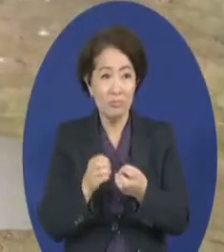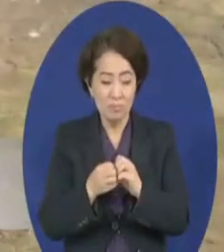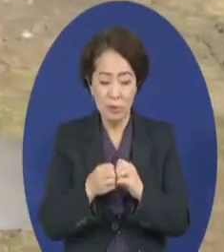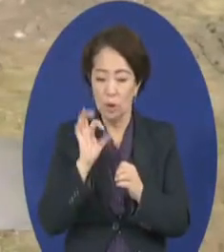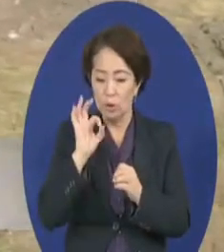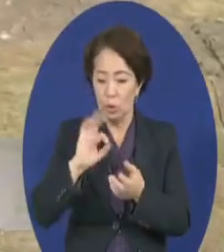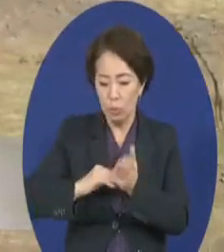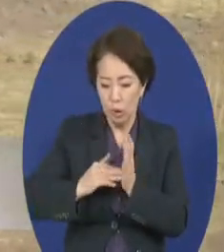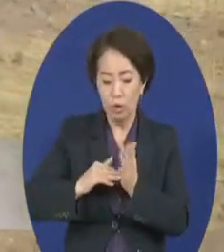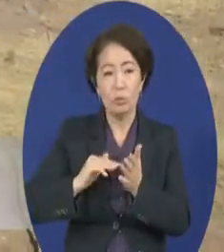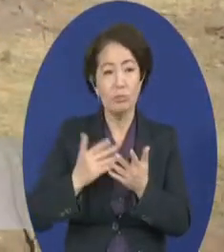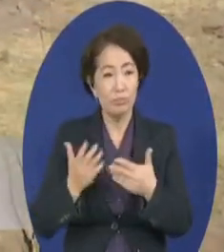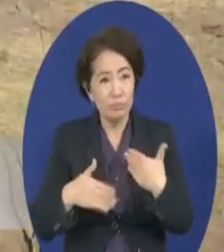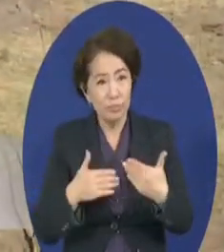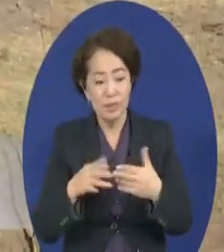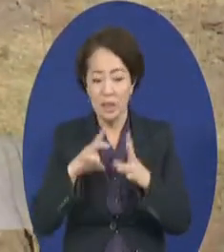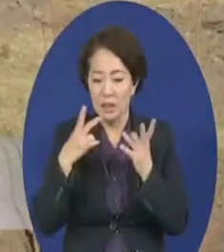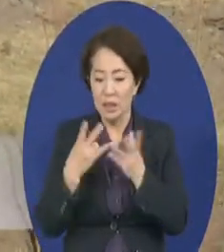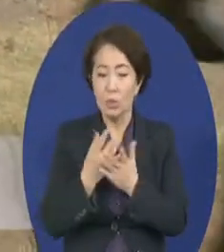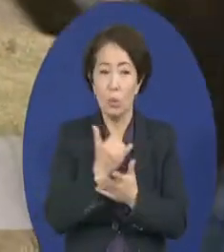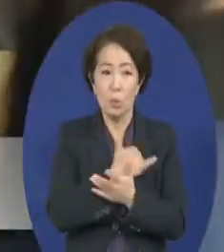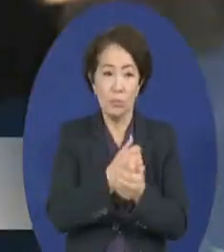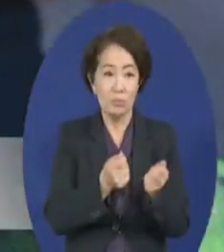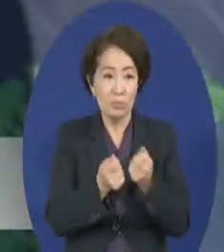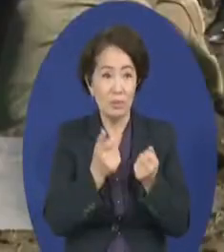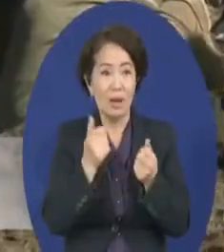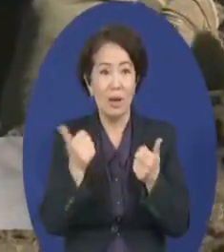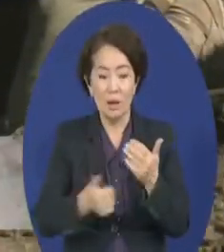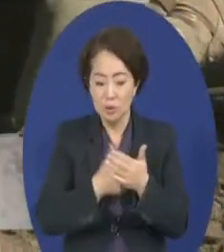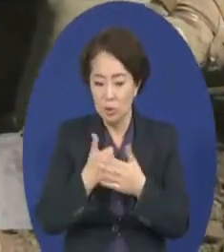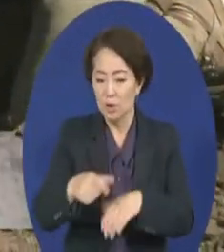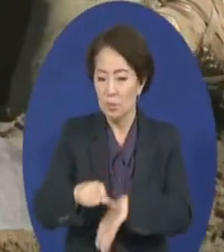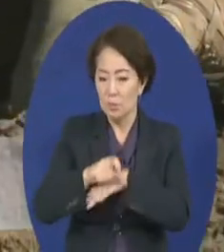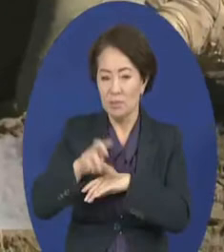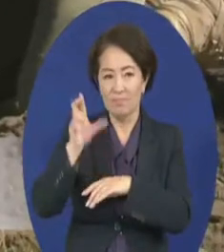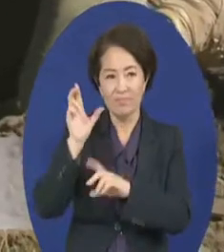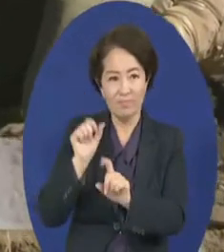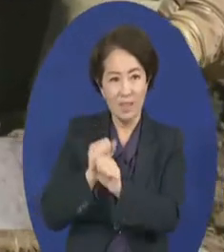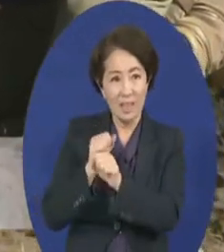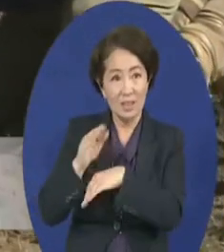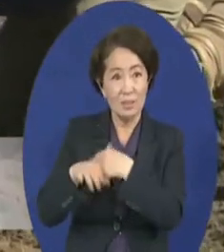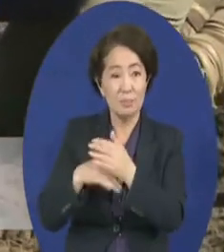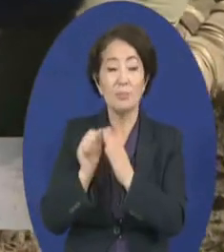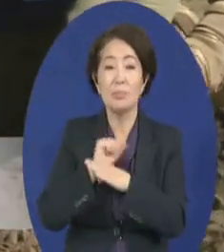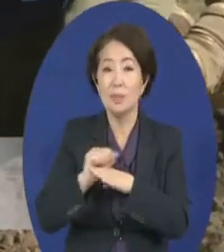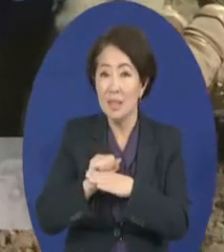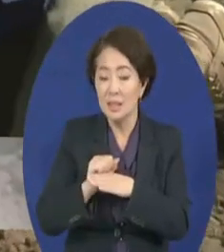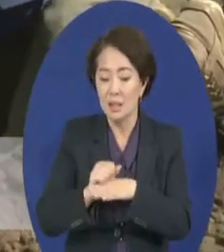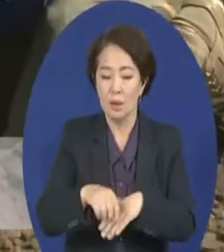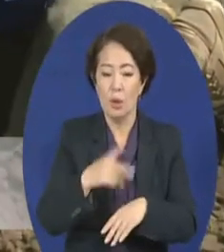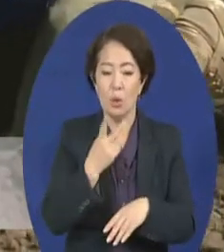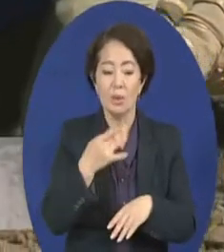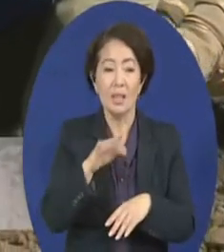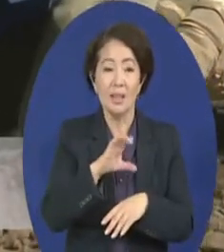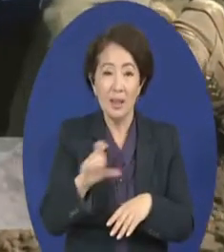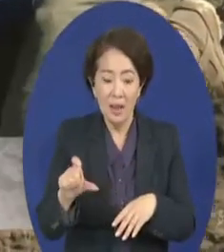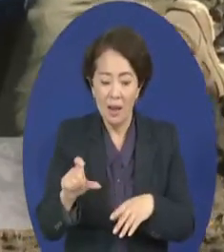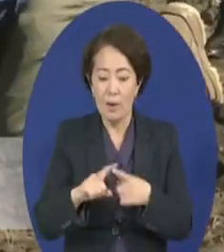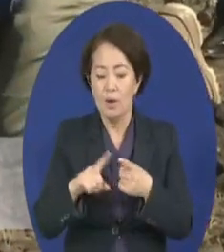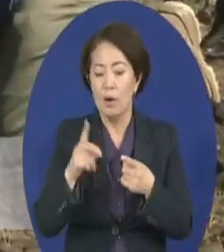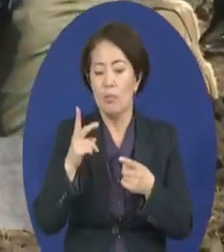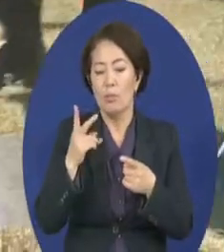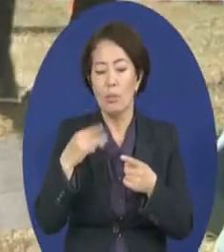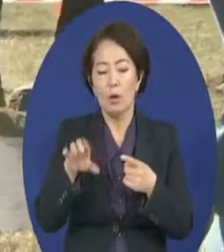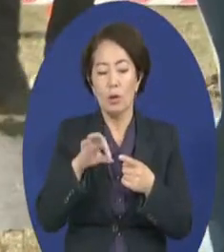бодлого төлөвлөлт, нэгдсэн удирдлага зохион байгуулалтаар хангах, мэрэгжлийн боловсон хүчин ажиллах хүчээ бэлтгэх, үрсэлгээ бордоо хүлэмжийн болон ойн аж